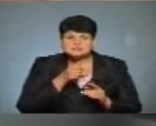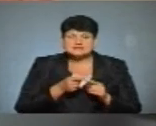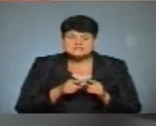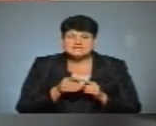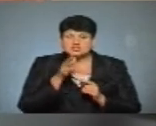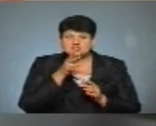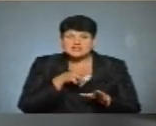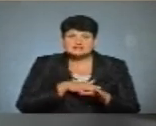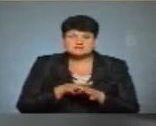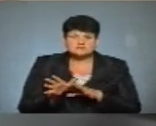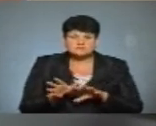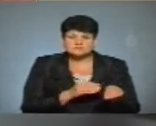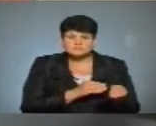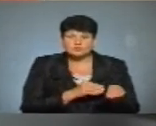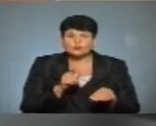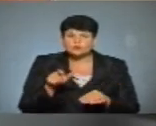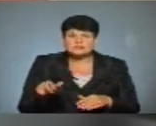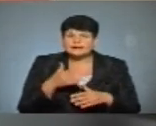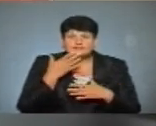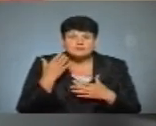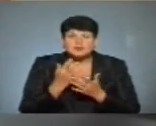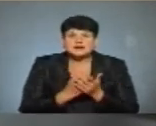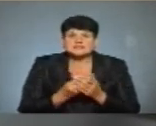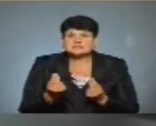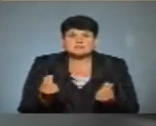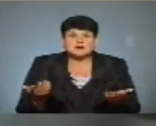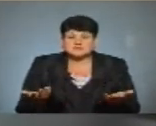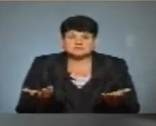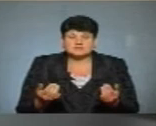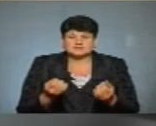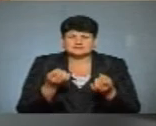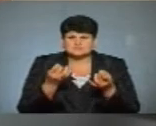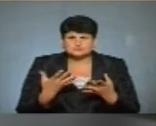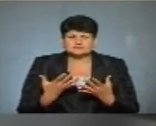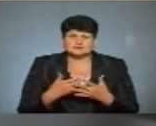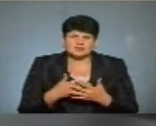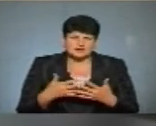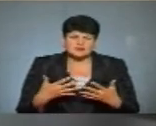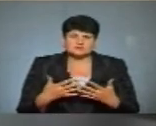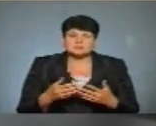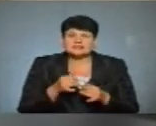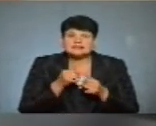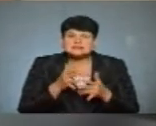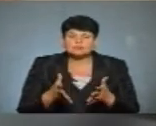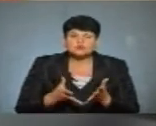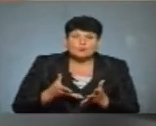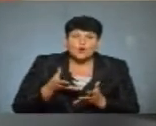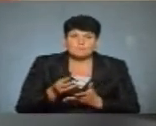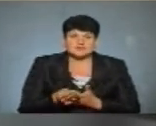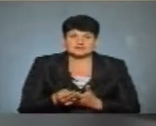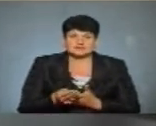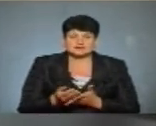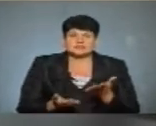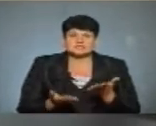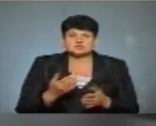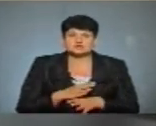повністю вичерпаний, в людей абсолютно немає запасів. І елементарні речі ми не зможемо оплатити,